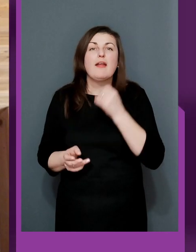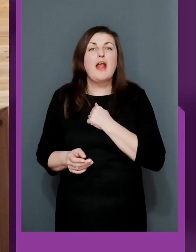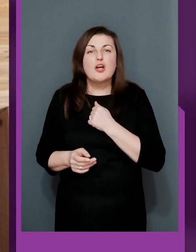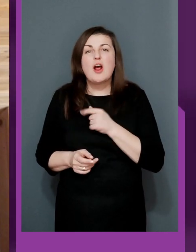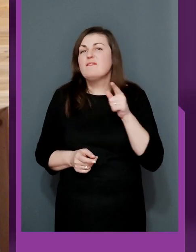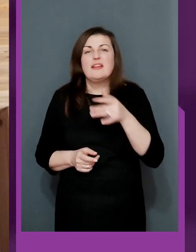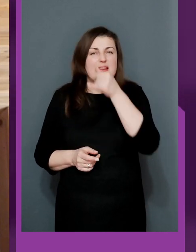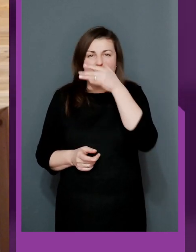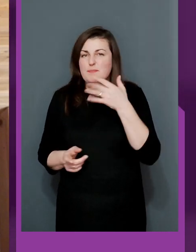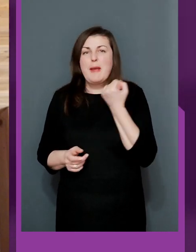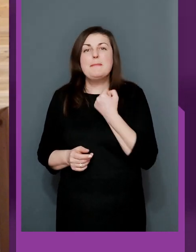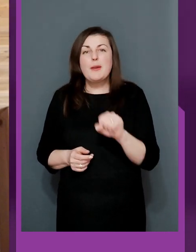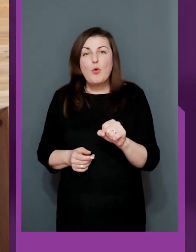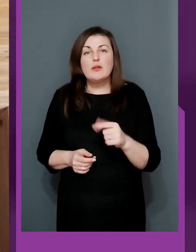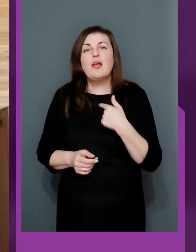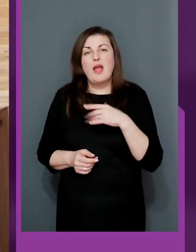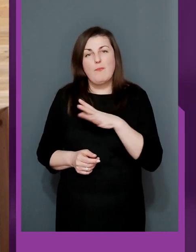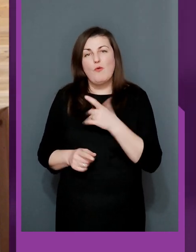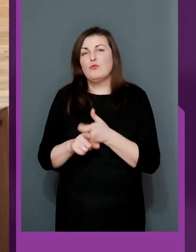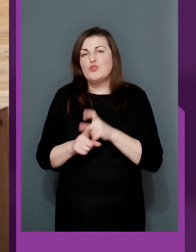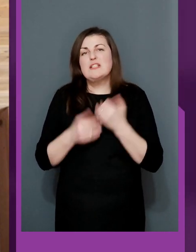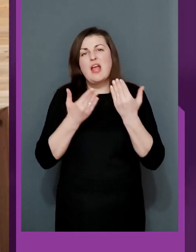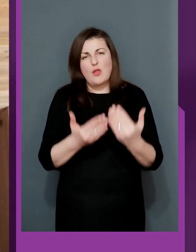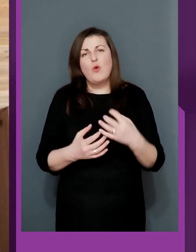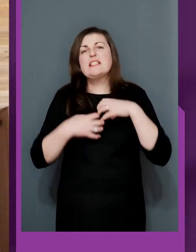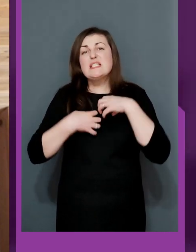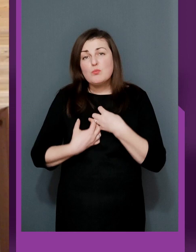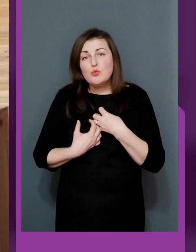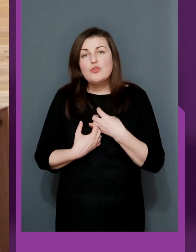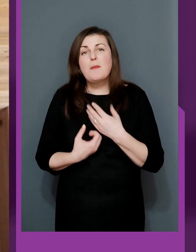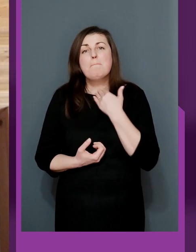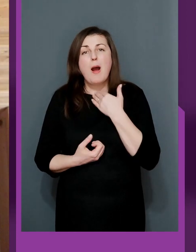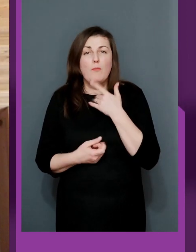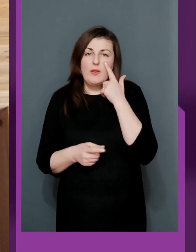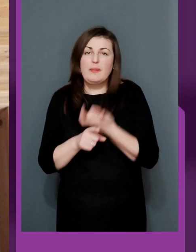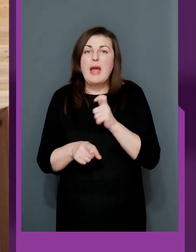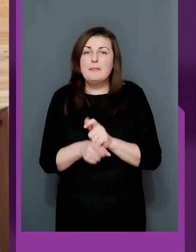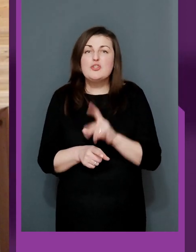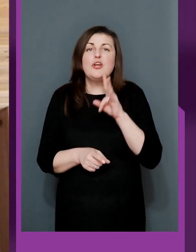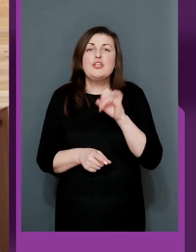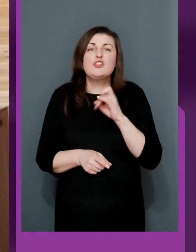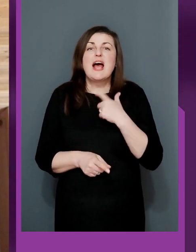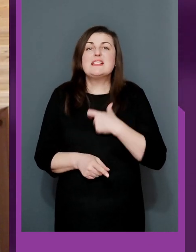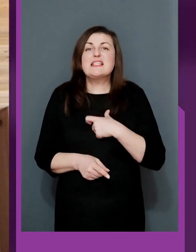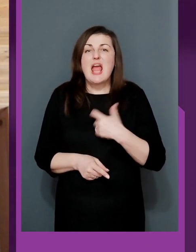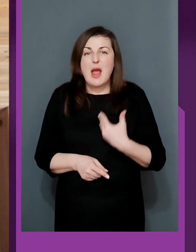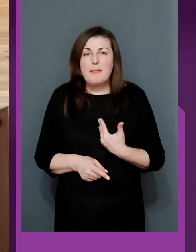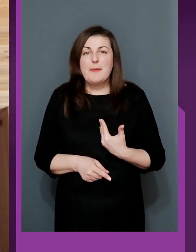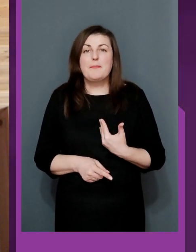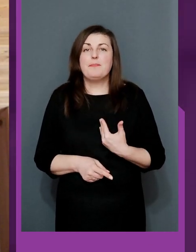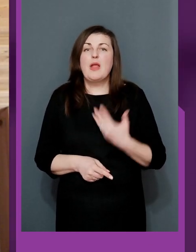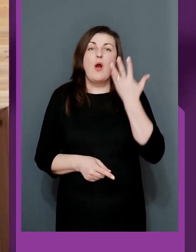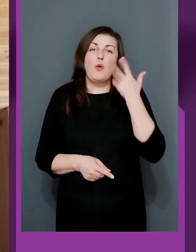жаль він не зміг перемогти я був дуже за нього засмучений е мабуть навіть більше ніж за себе